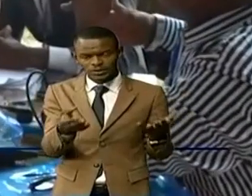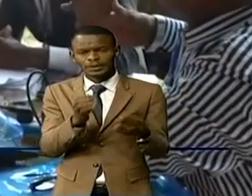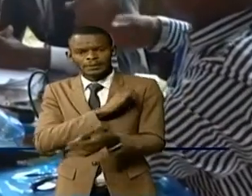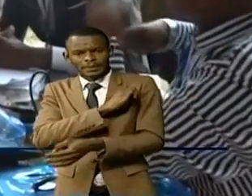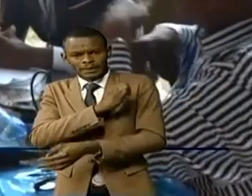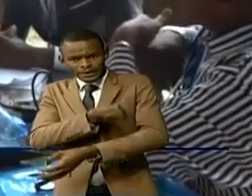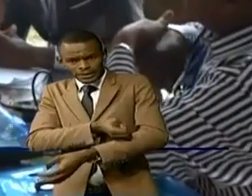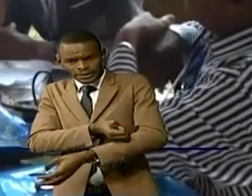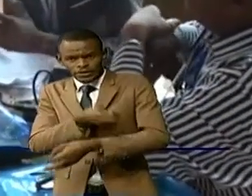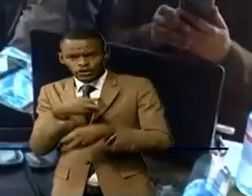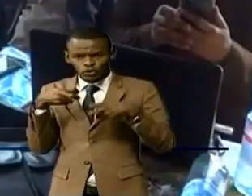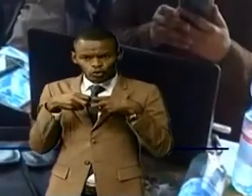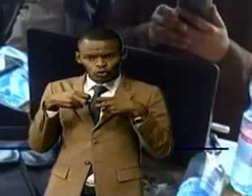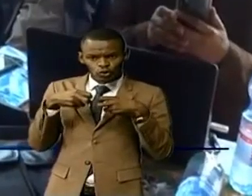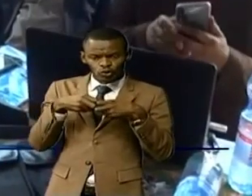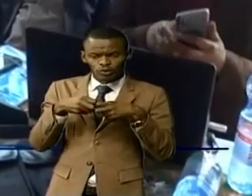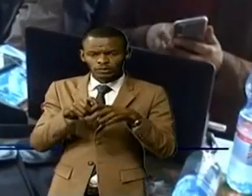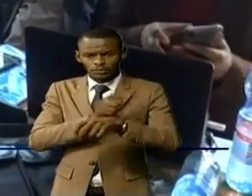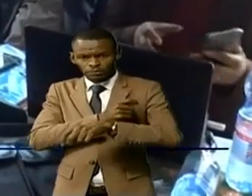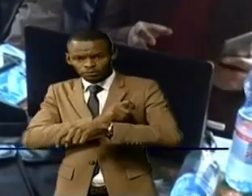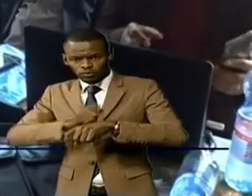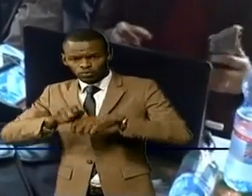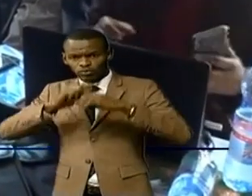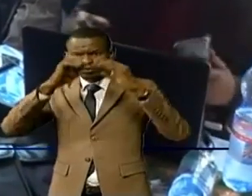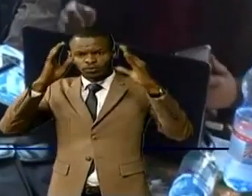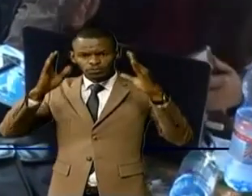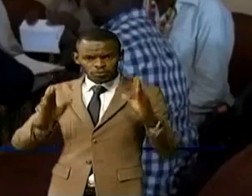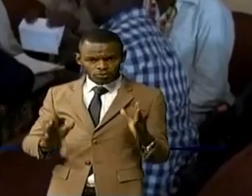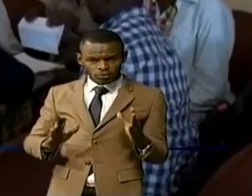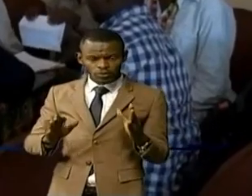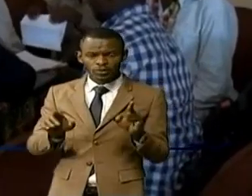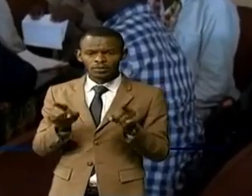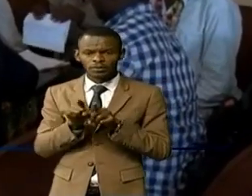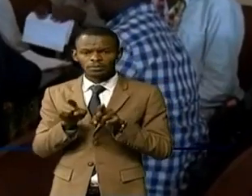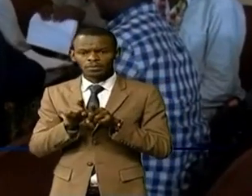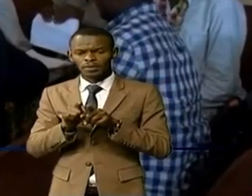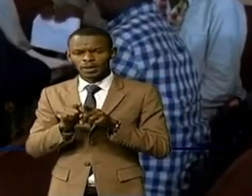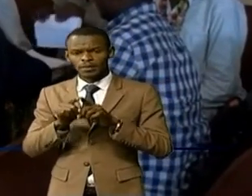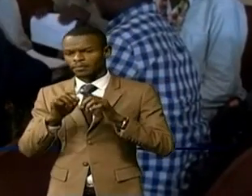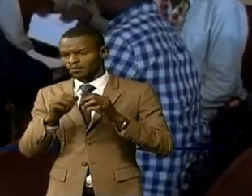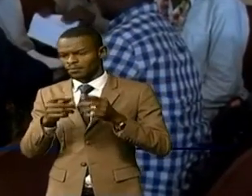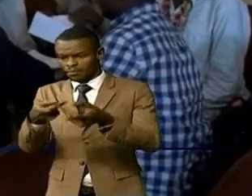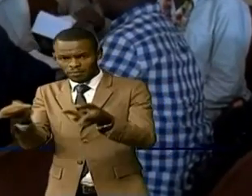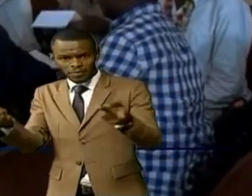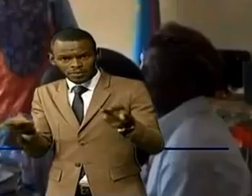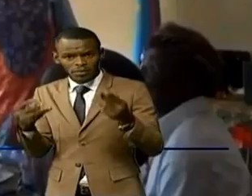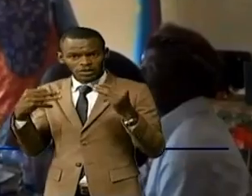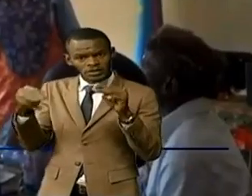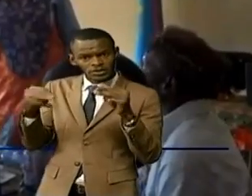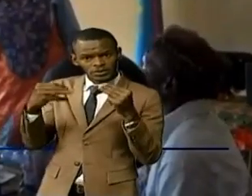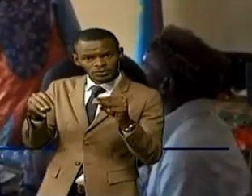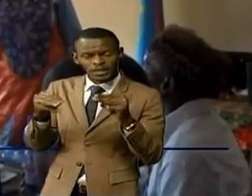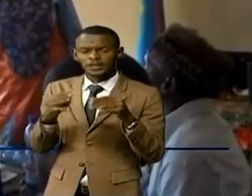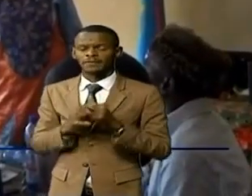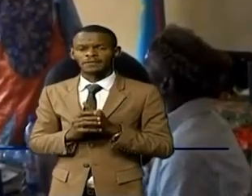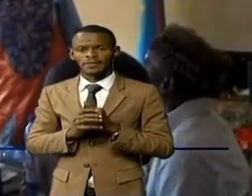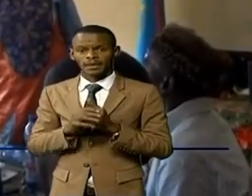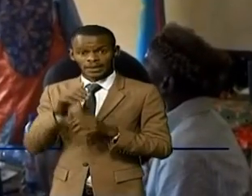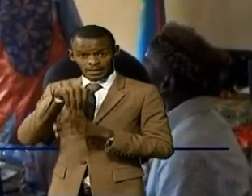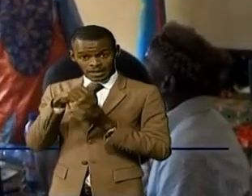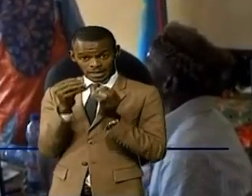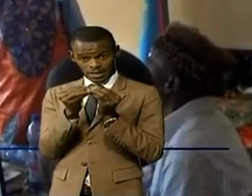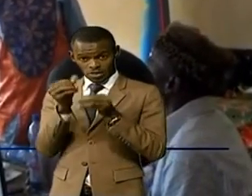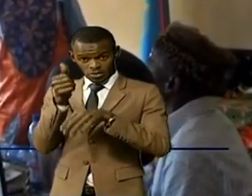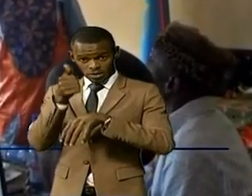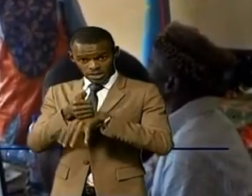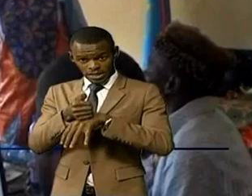énergétique, infrastructure administrative économique et infrastructure sociale. Au cours de cet atelier, chaque administration du territoire